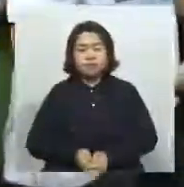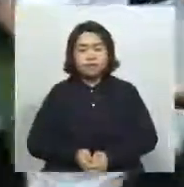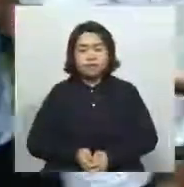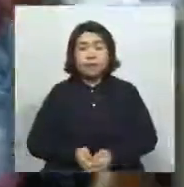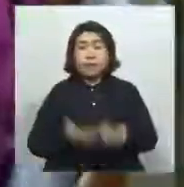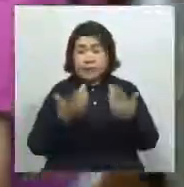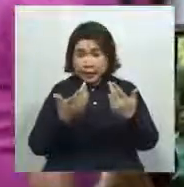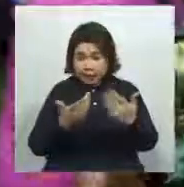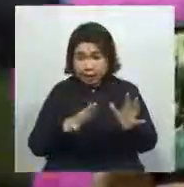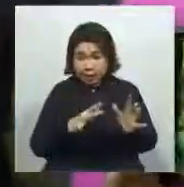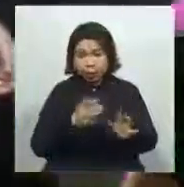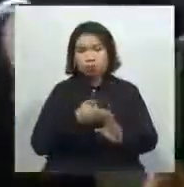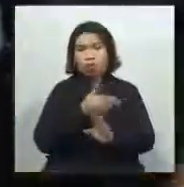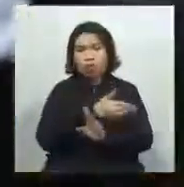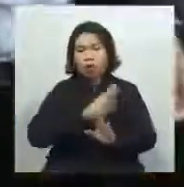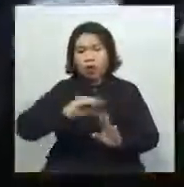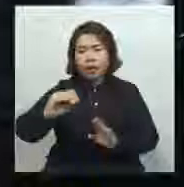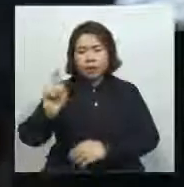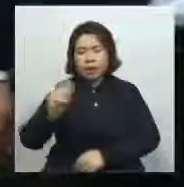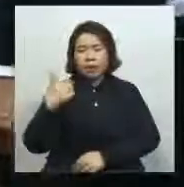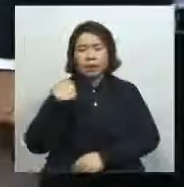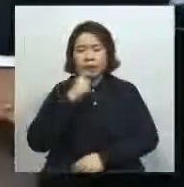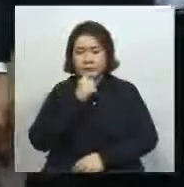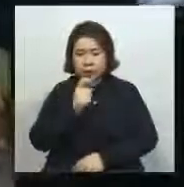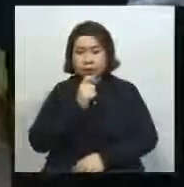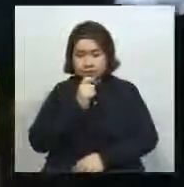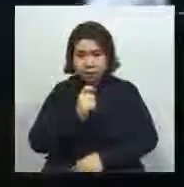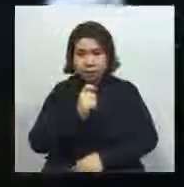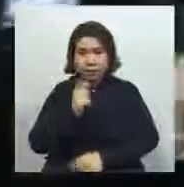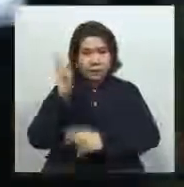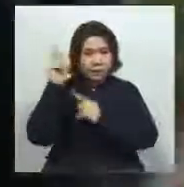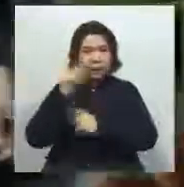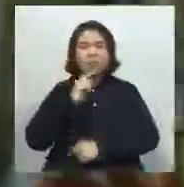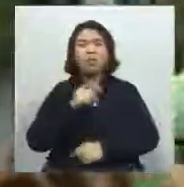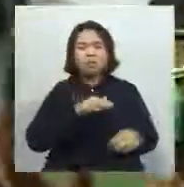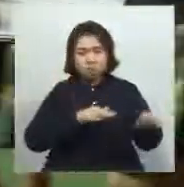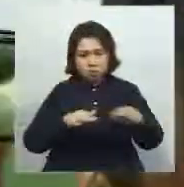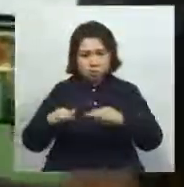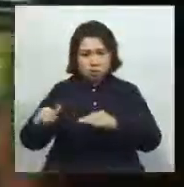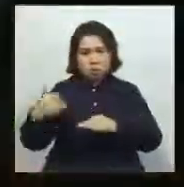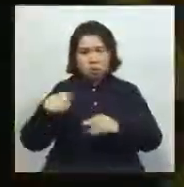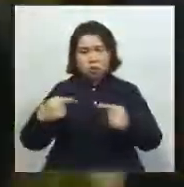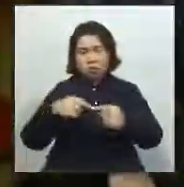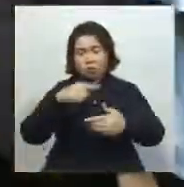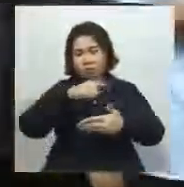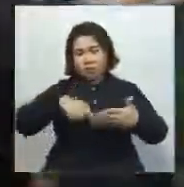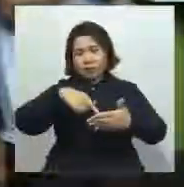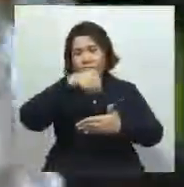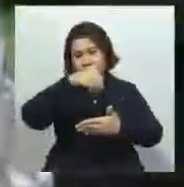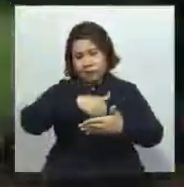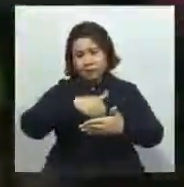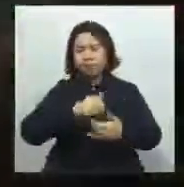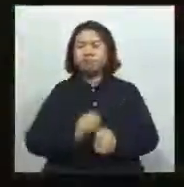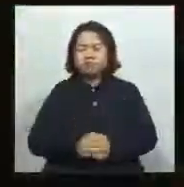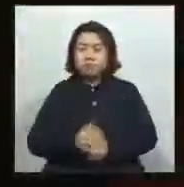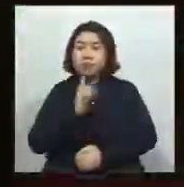กเดินทางจากสวนลุมพินีนะคะนายกรัฐมนตรีก็ยังให้สัมภาษณ์กับสื่อมวลชนด้วยถึงความพร้อมการเลือกตั้งที่กำลังจะมีขึ้นถามว่